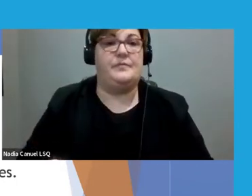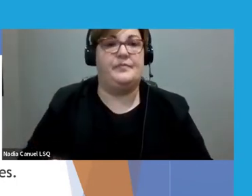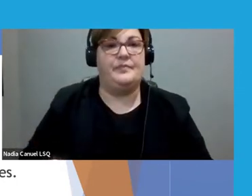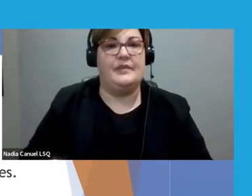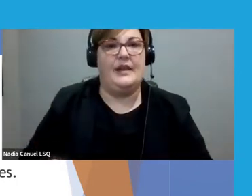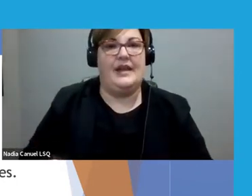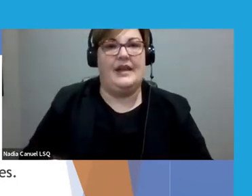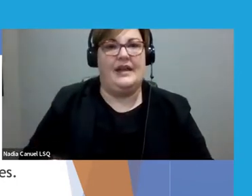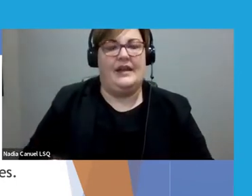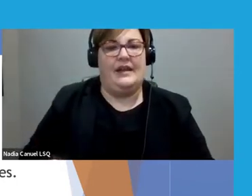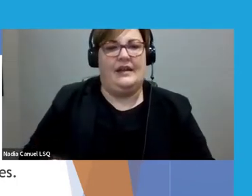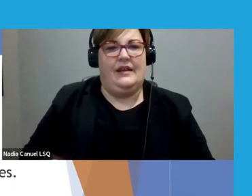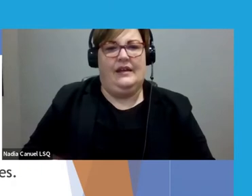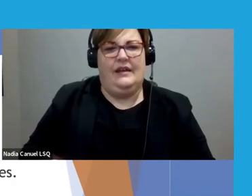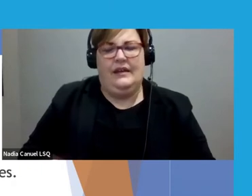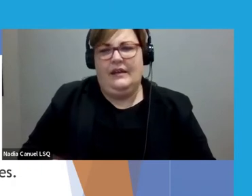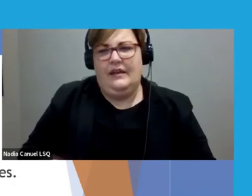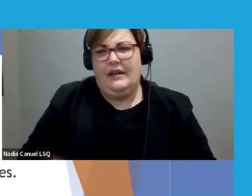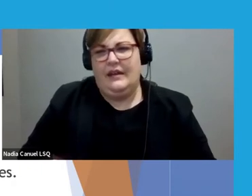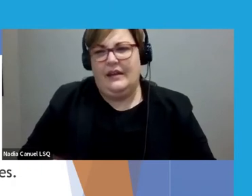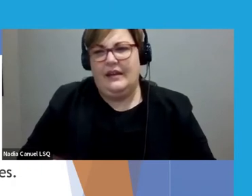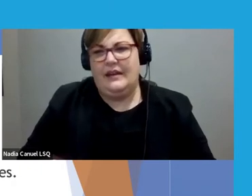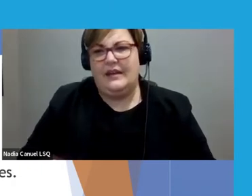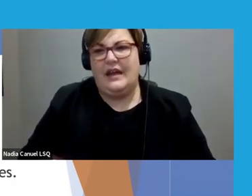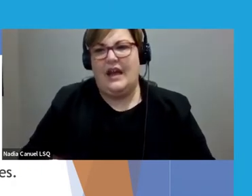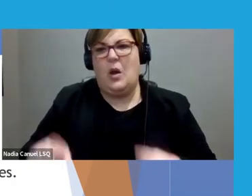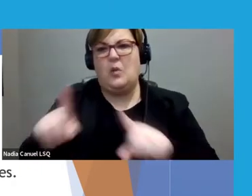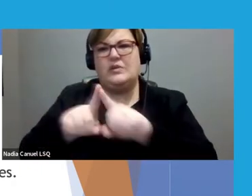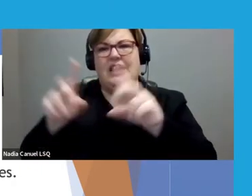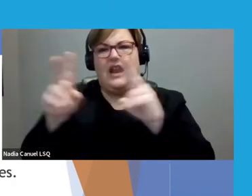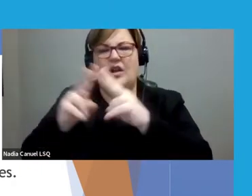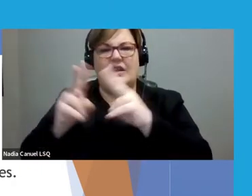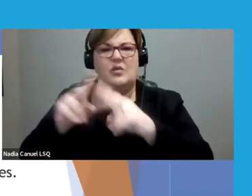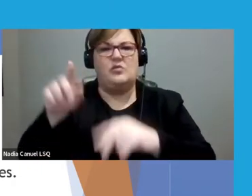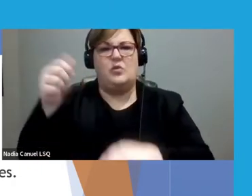à l'installation est carrément la reconnaissance de violences subies,